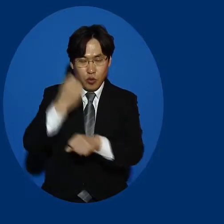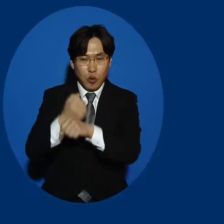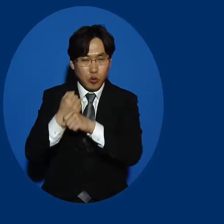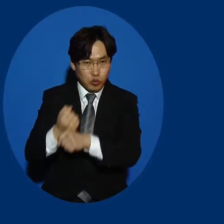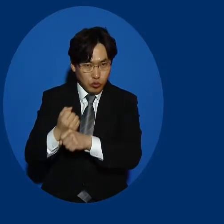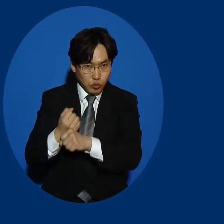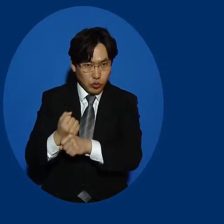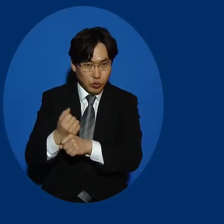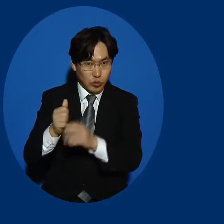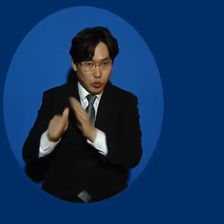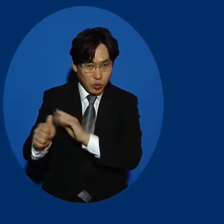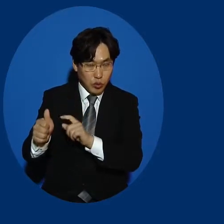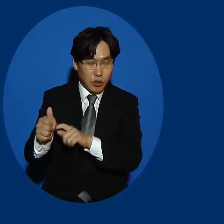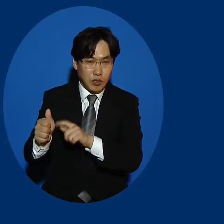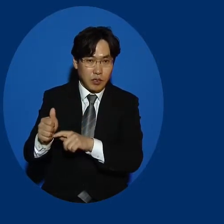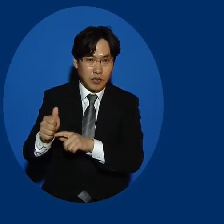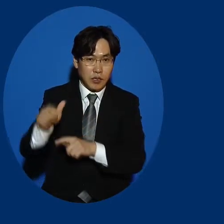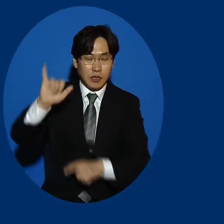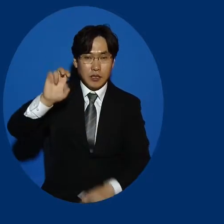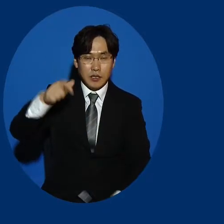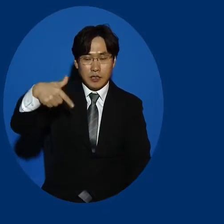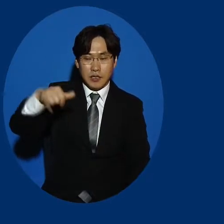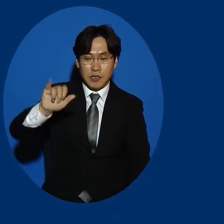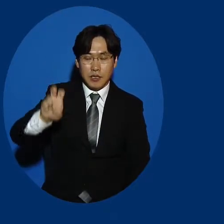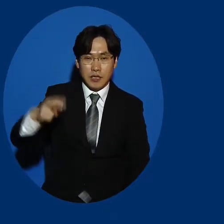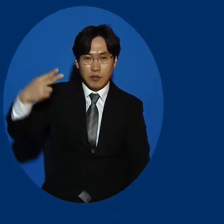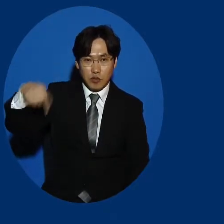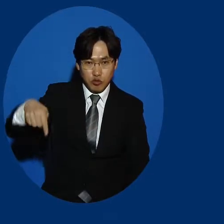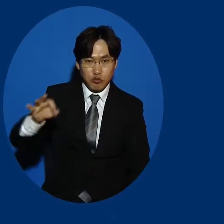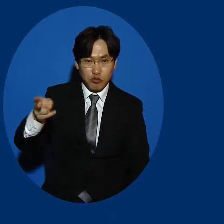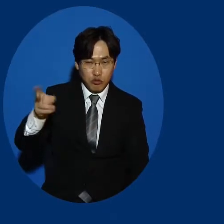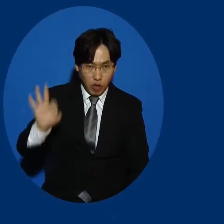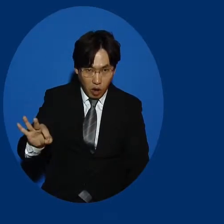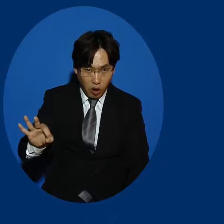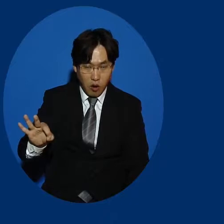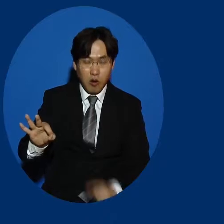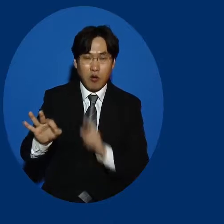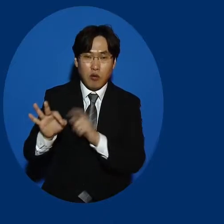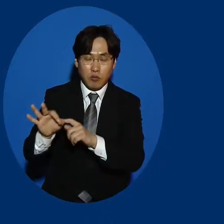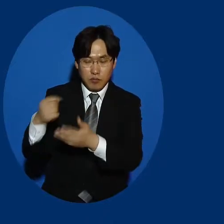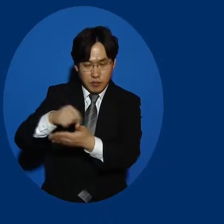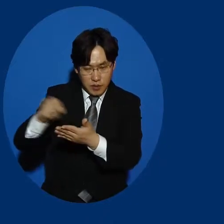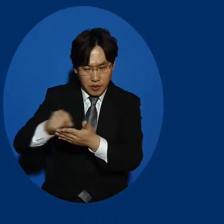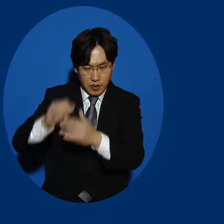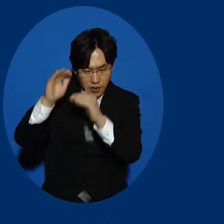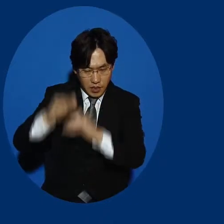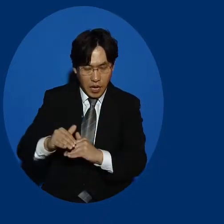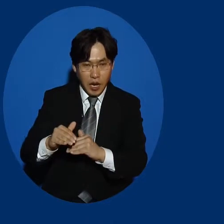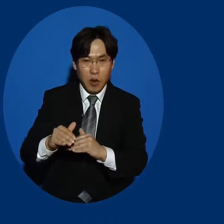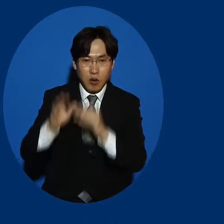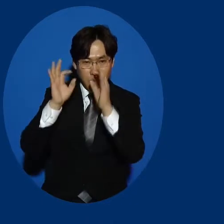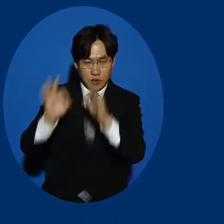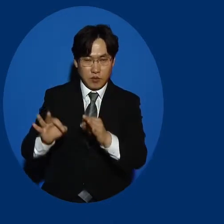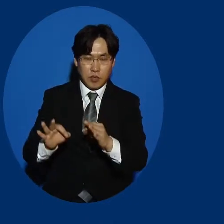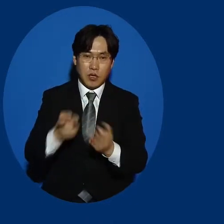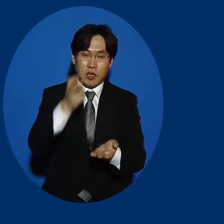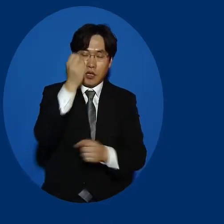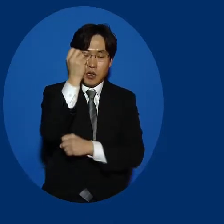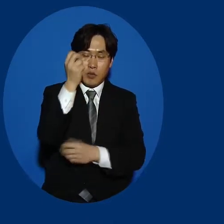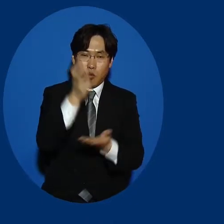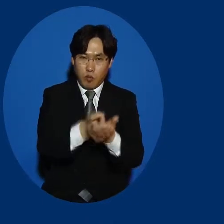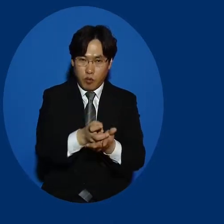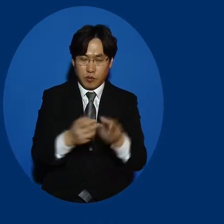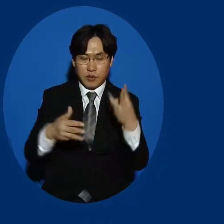평생교육연구소 김두영 소장님의 발제문을 의미 있게 접했습니다. 교육기본법